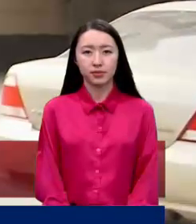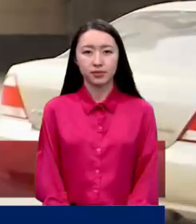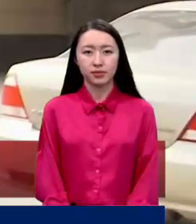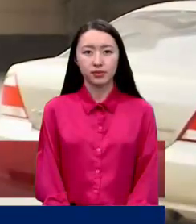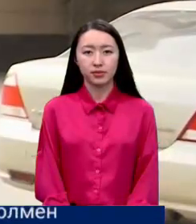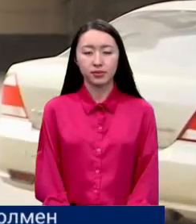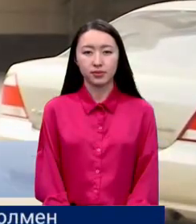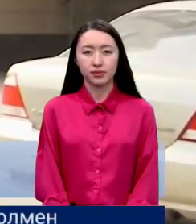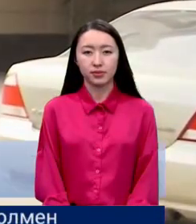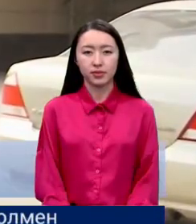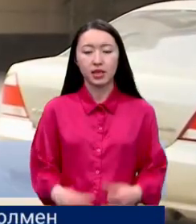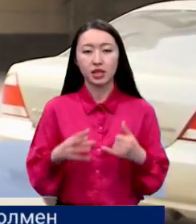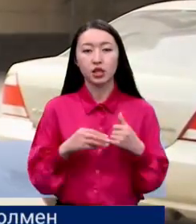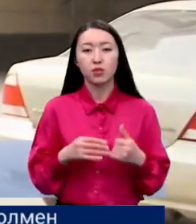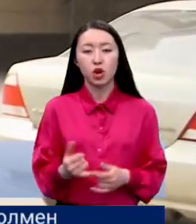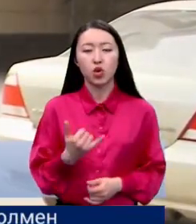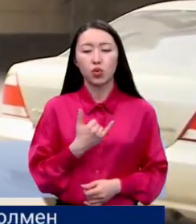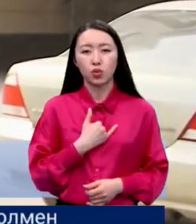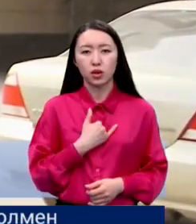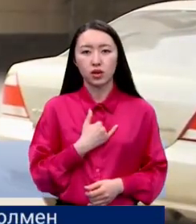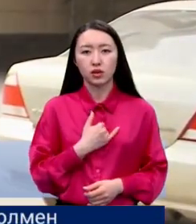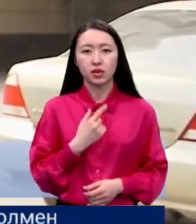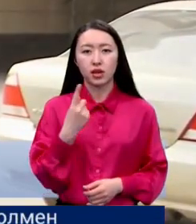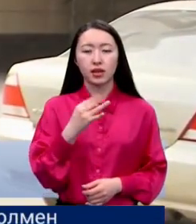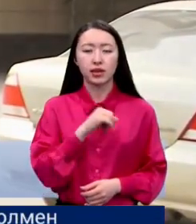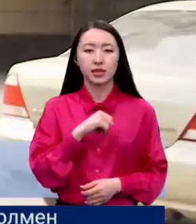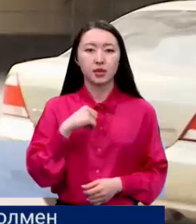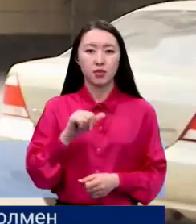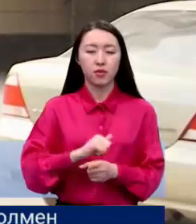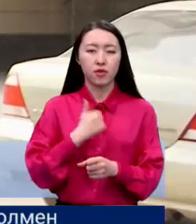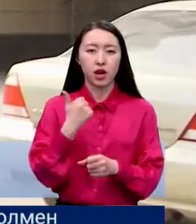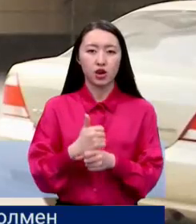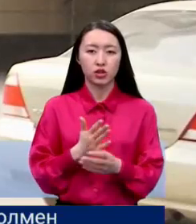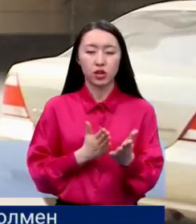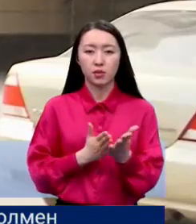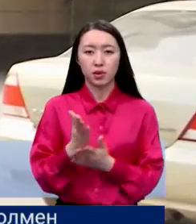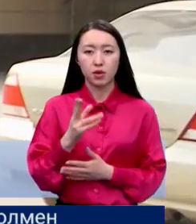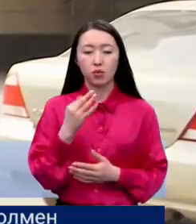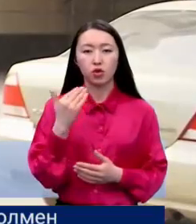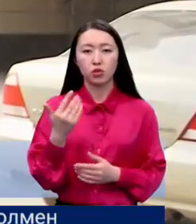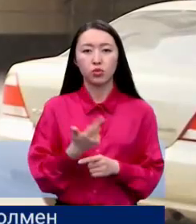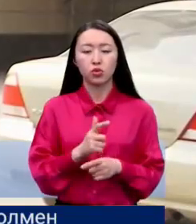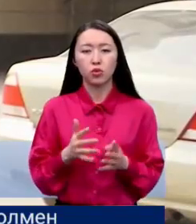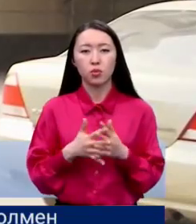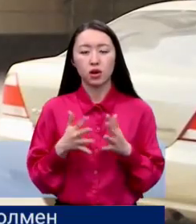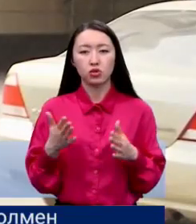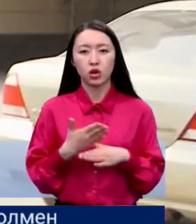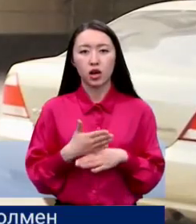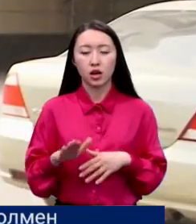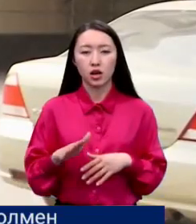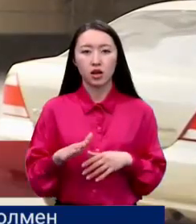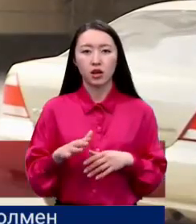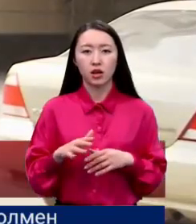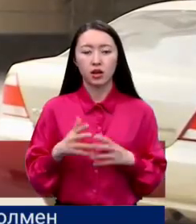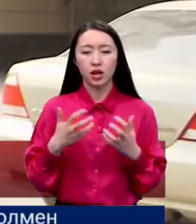Земля, она у нас одно из приоритетных направлений. По нему очень большое количество обращений